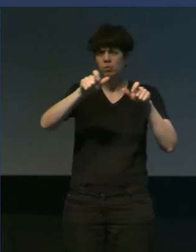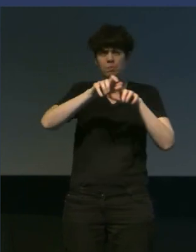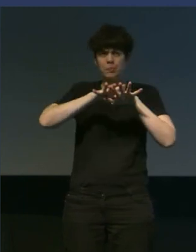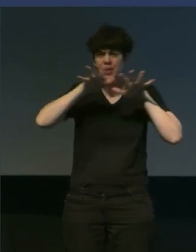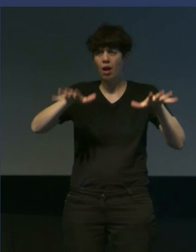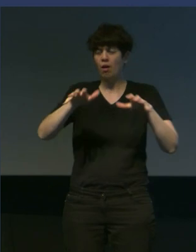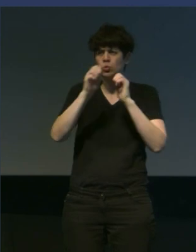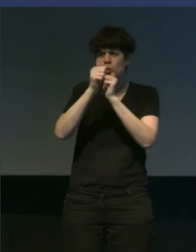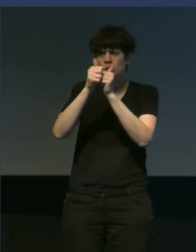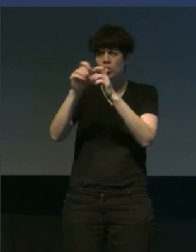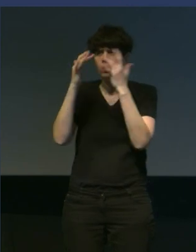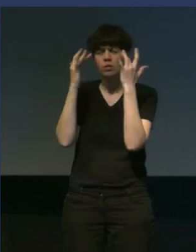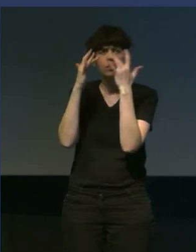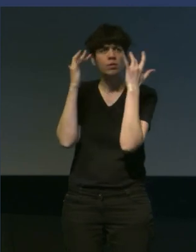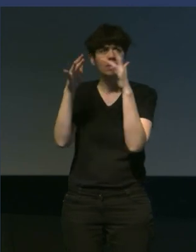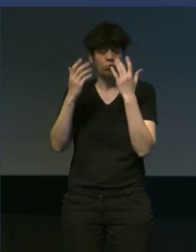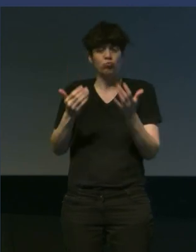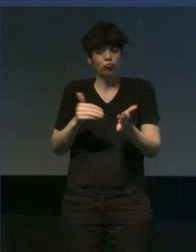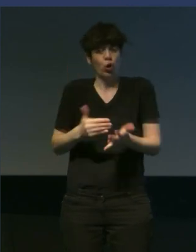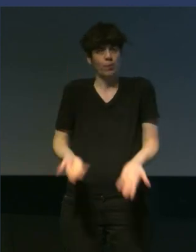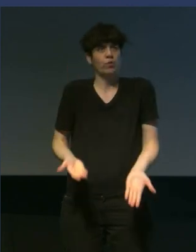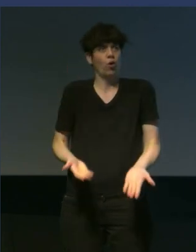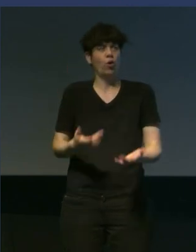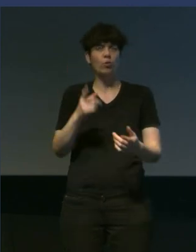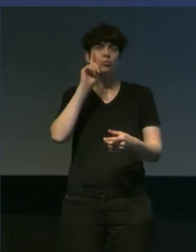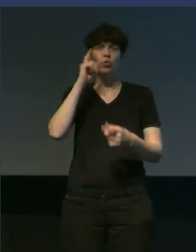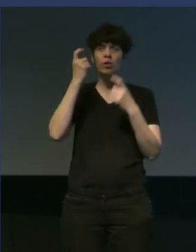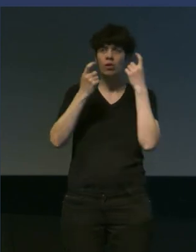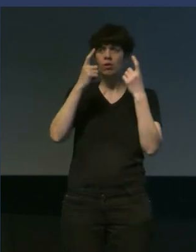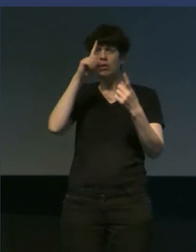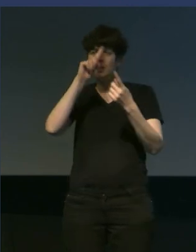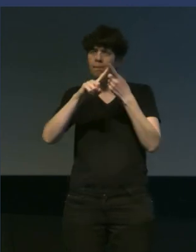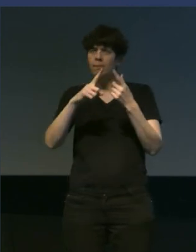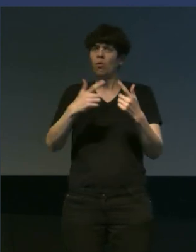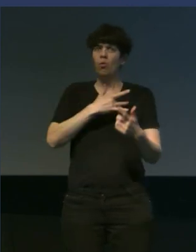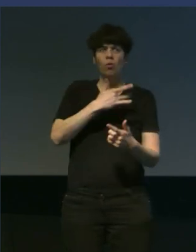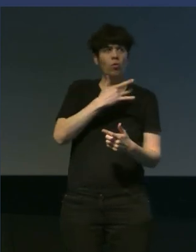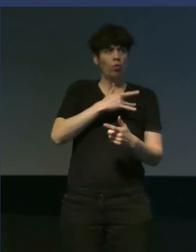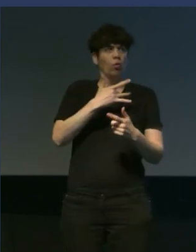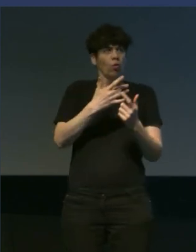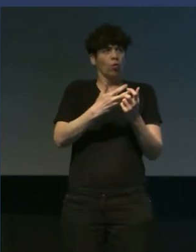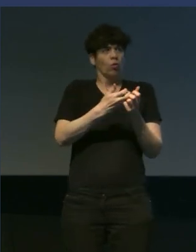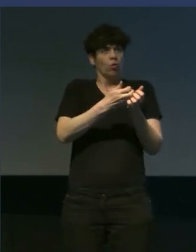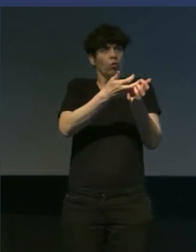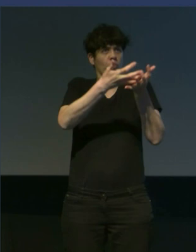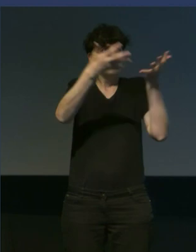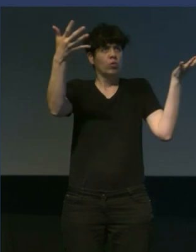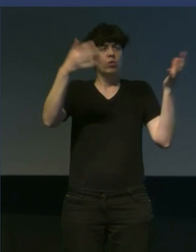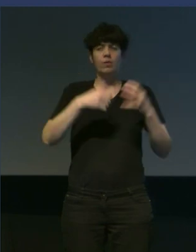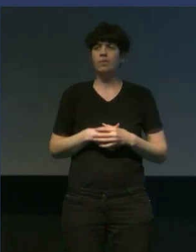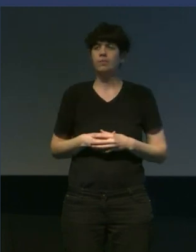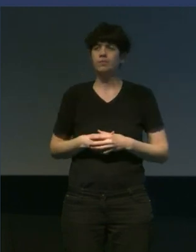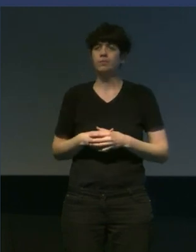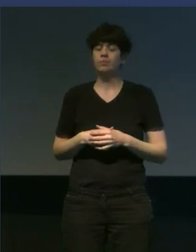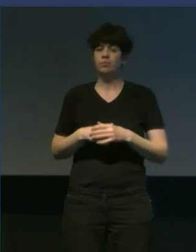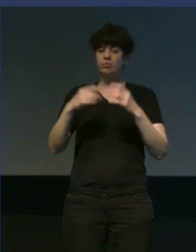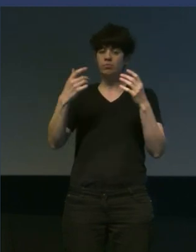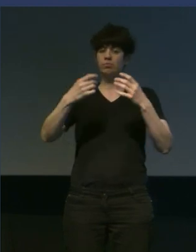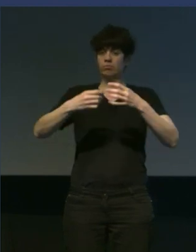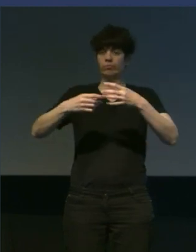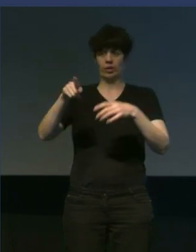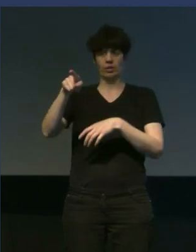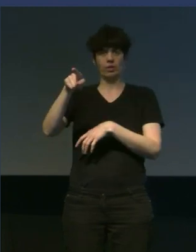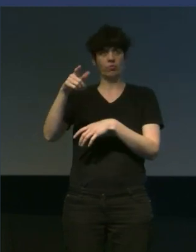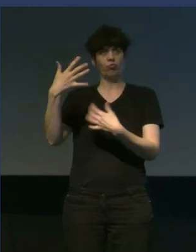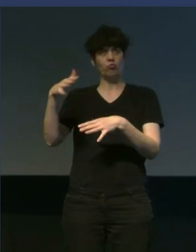que la question. Intérêt de plus en plus de voir, vraiment. Et donc, déjà, qui était déjà très bien référencé de par